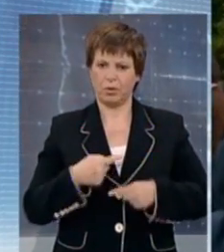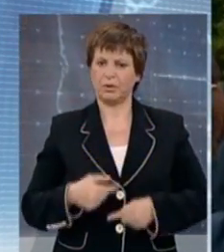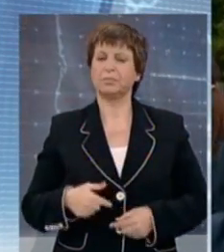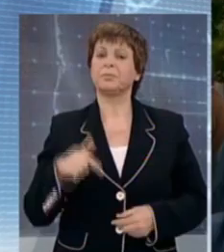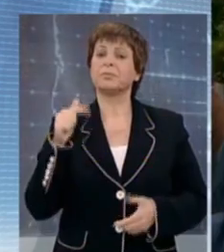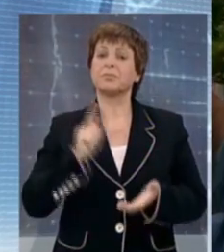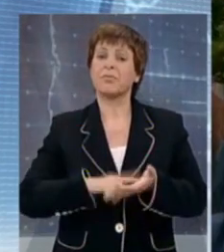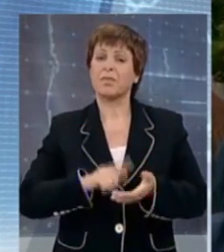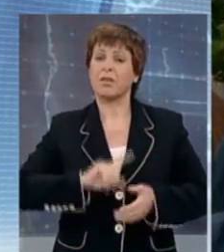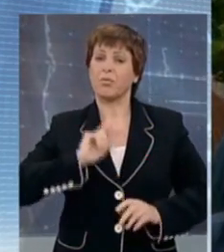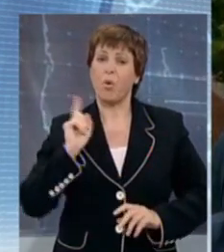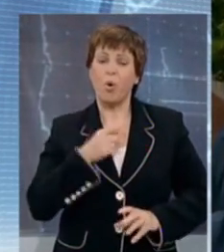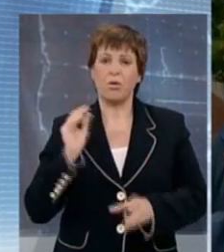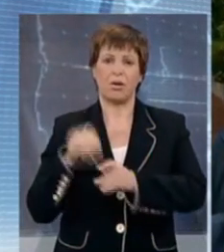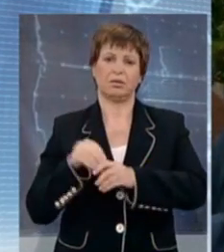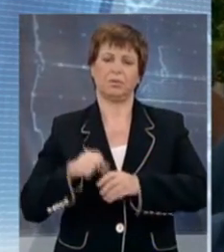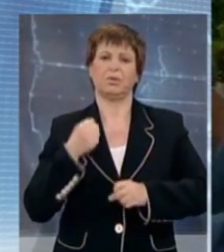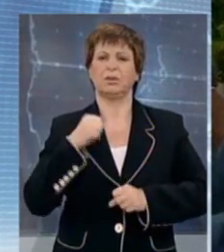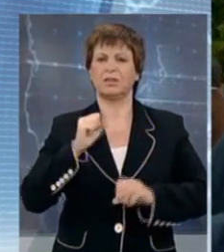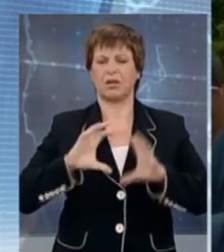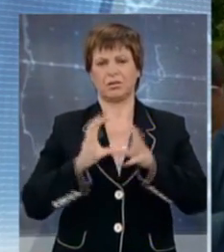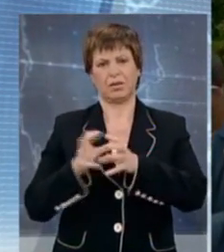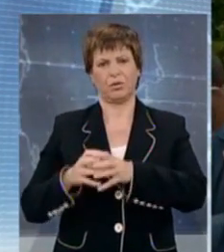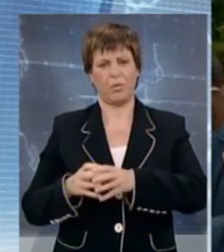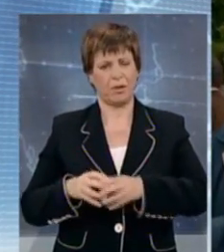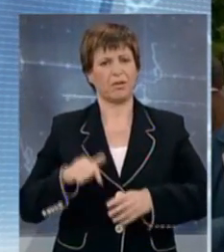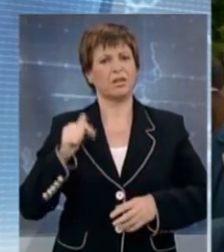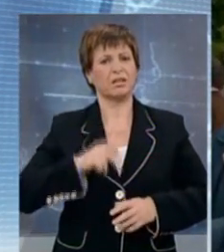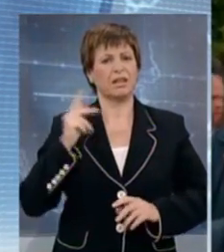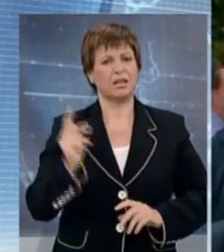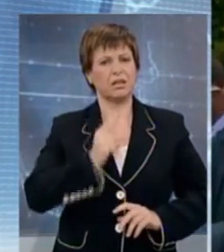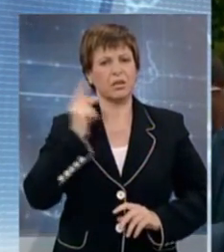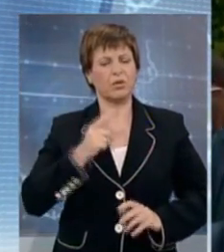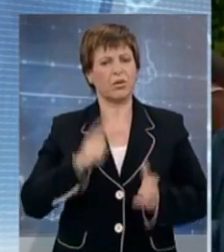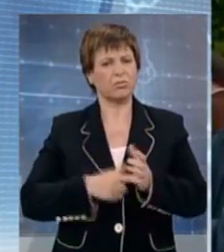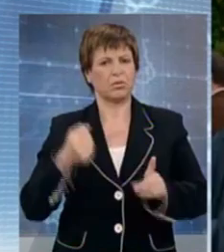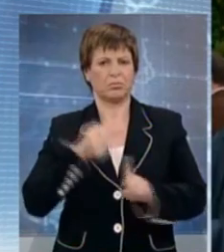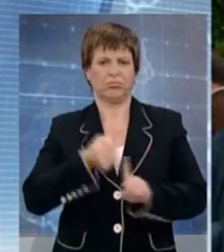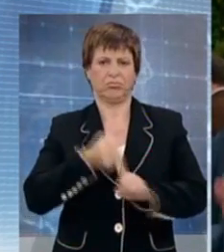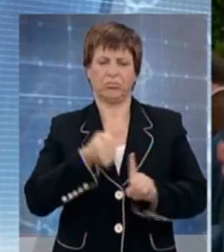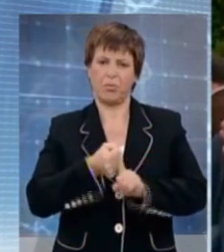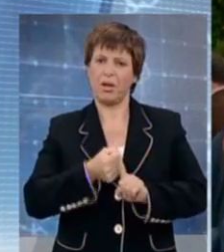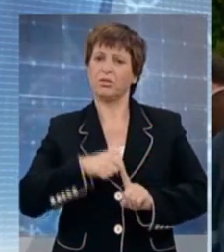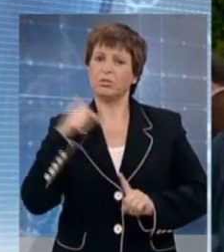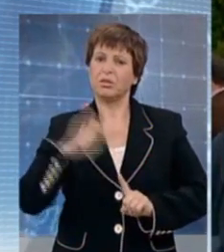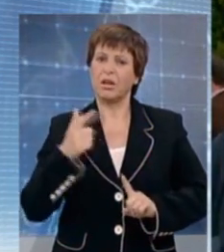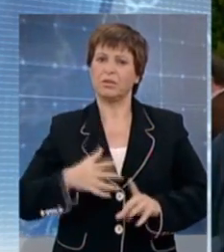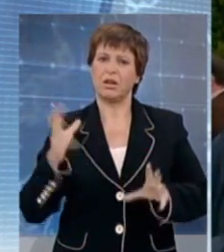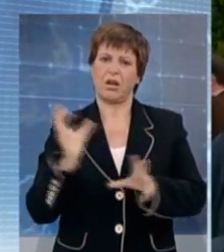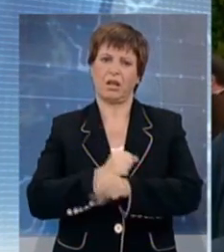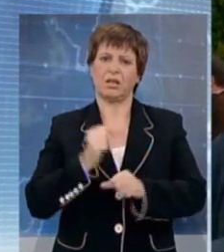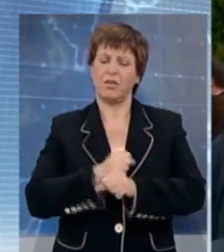τις ευρύτερες δράσεις της κοινωνίας για ένα μεγάλο κοινωνικό κίνημα που θα βάλει